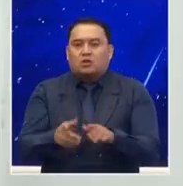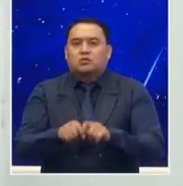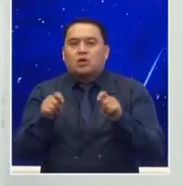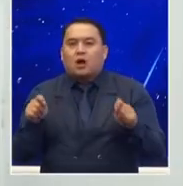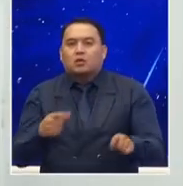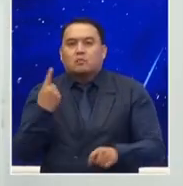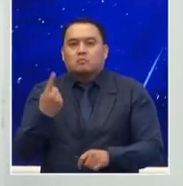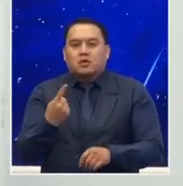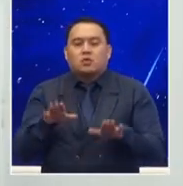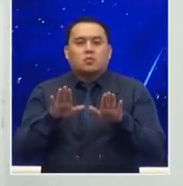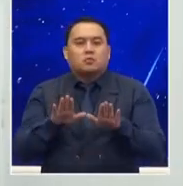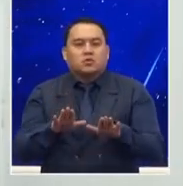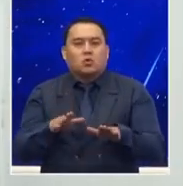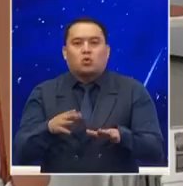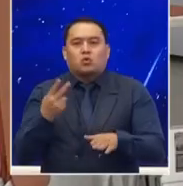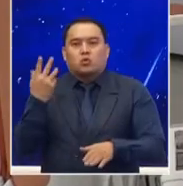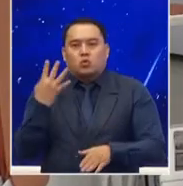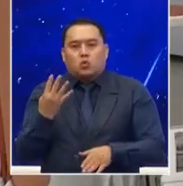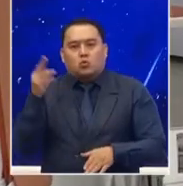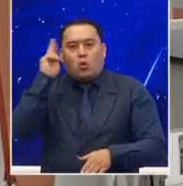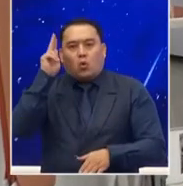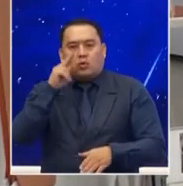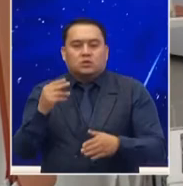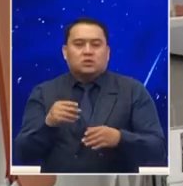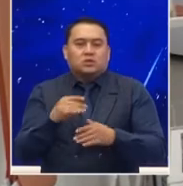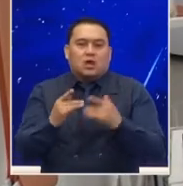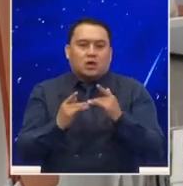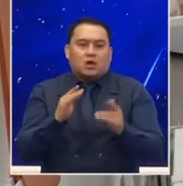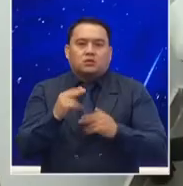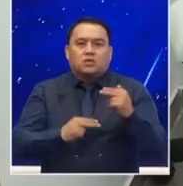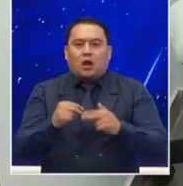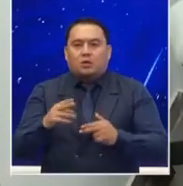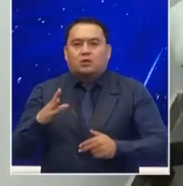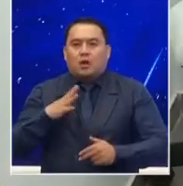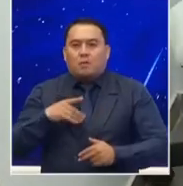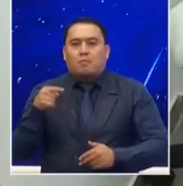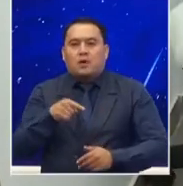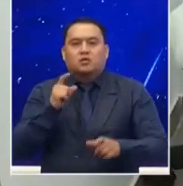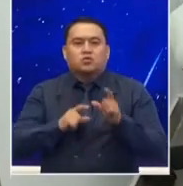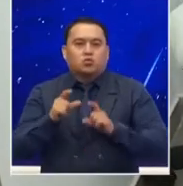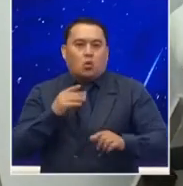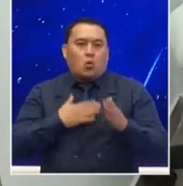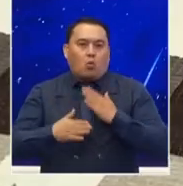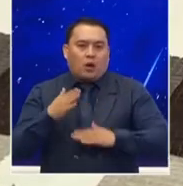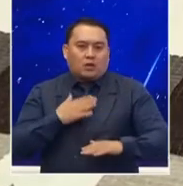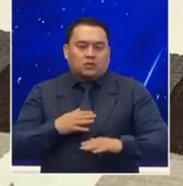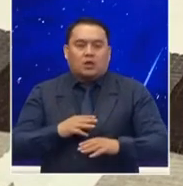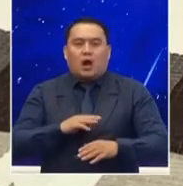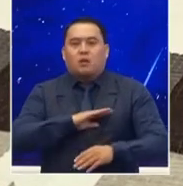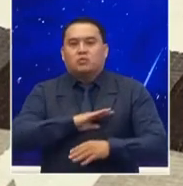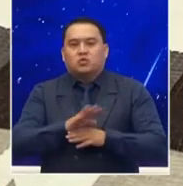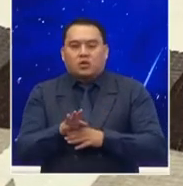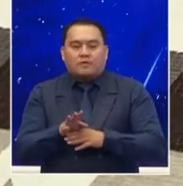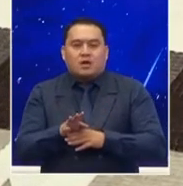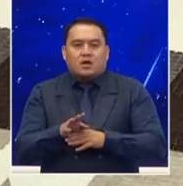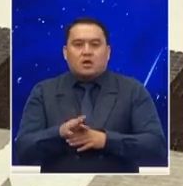мысал, биылғы жылдың өзінде 4 оқу орнына су жаңа жатақхана салынды. Осылайша мыңға тарта студент қуанышқа бөленді. Білім